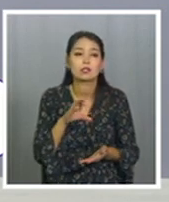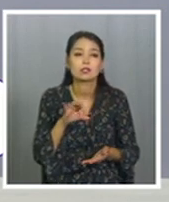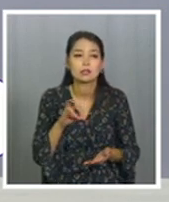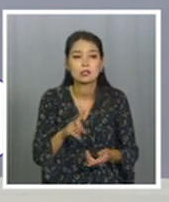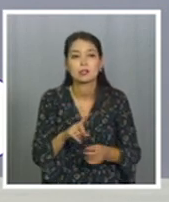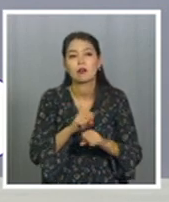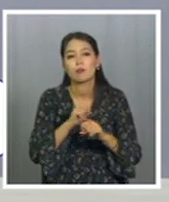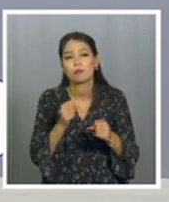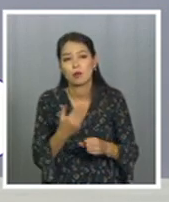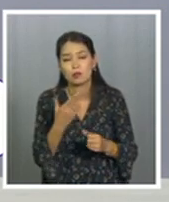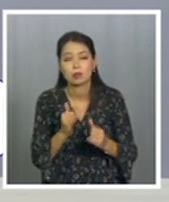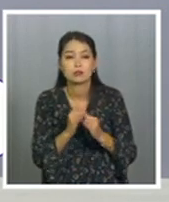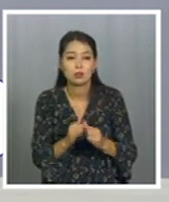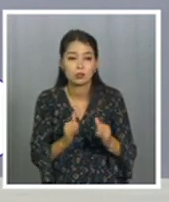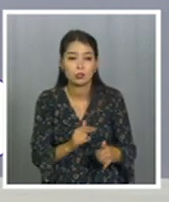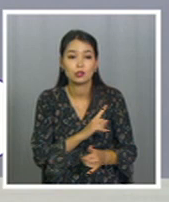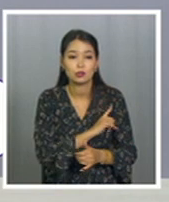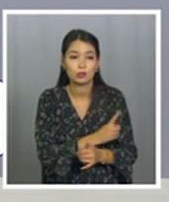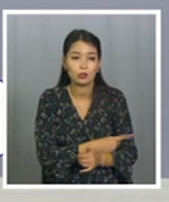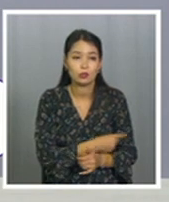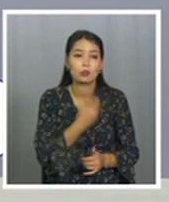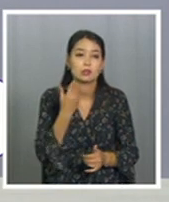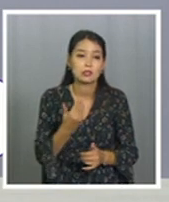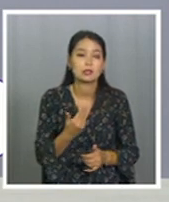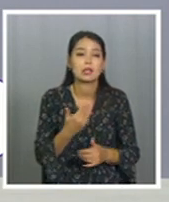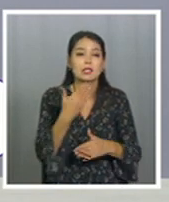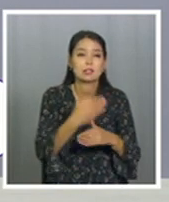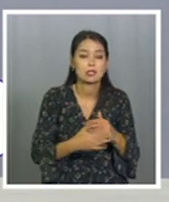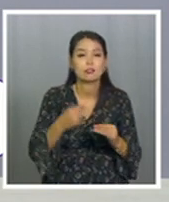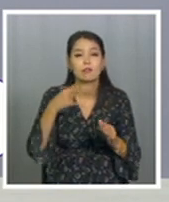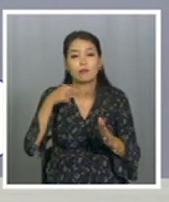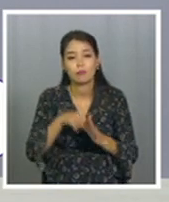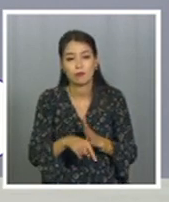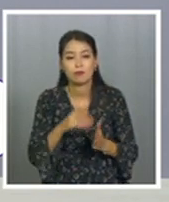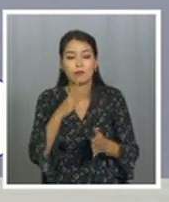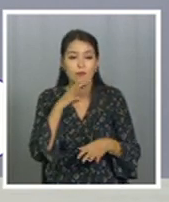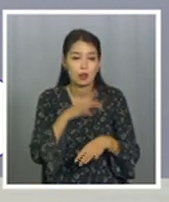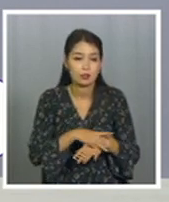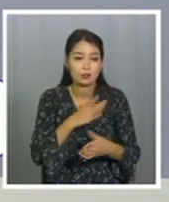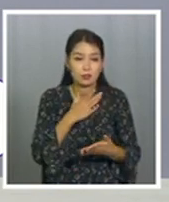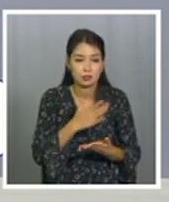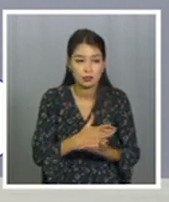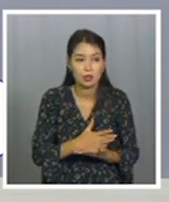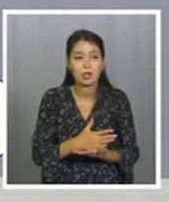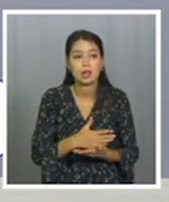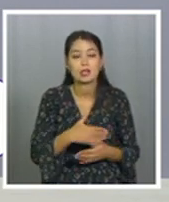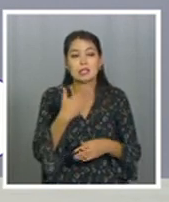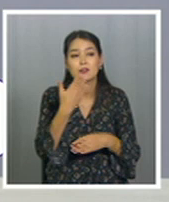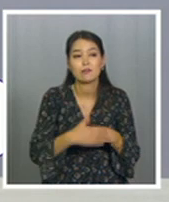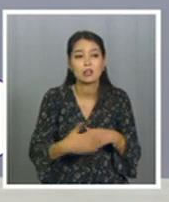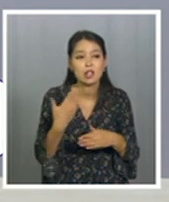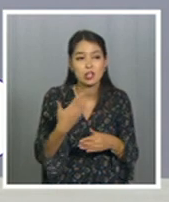жылдамдығы қарқынды жүру үшін оған сыртқы және ішкі факторлар әсер етеді. Фотосинтездің сыртқы факторларына